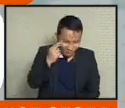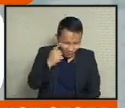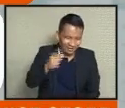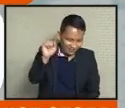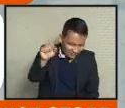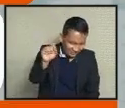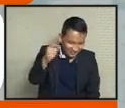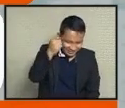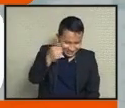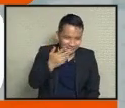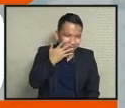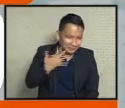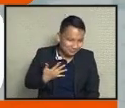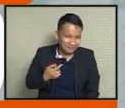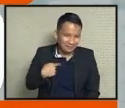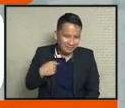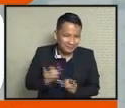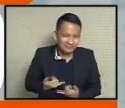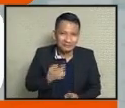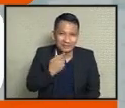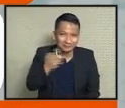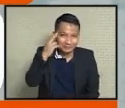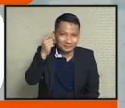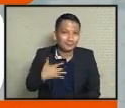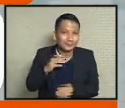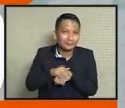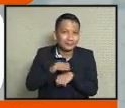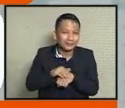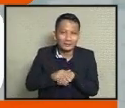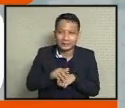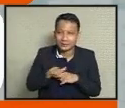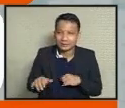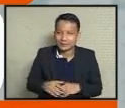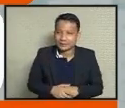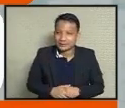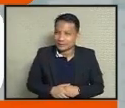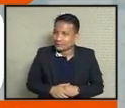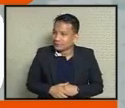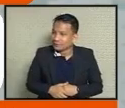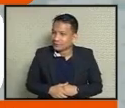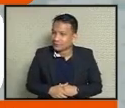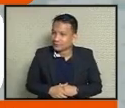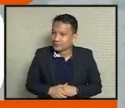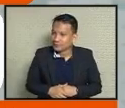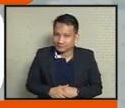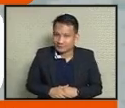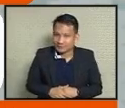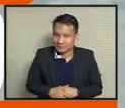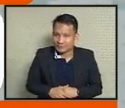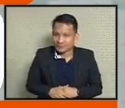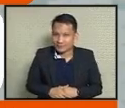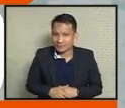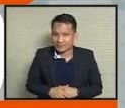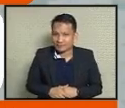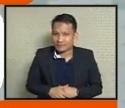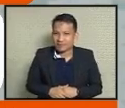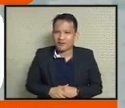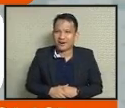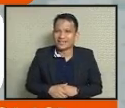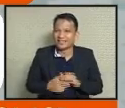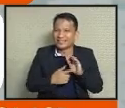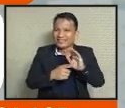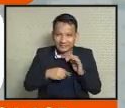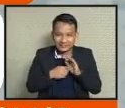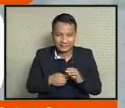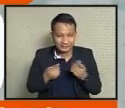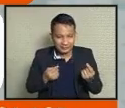Alright. Nag-nosebleed na ata ako dito. Opo. Idol Rafi. Yes sir, yes sir. Pasensya na po kayo, but you know, I talk this way. They know me in there. But the